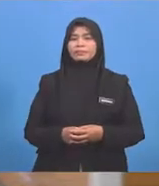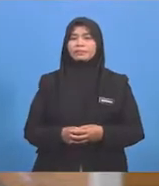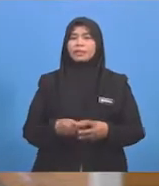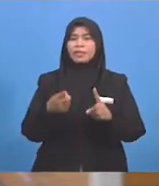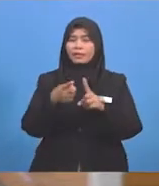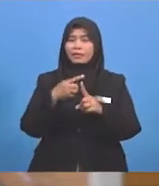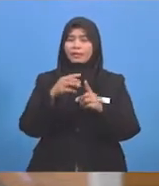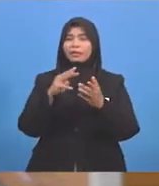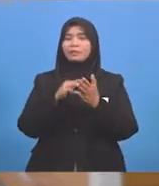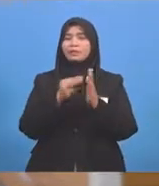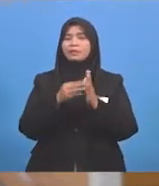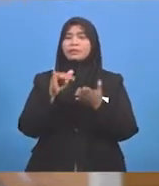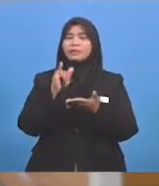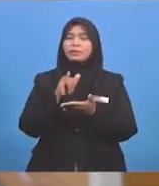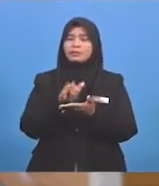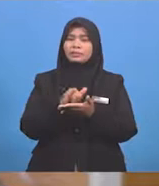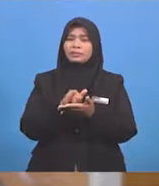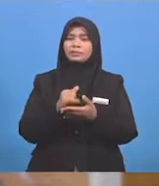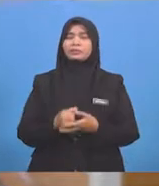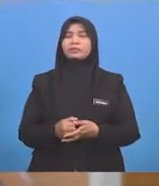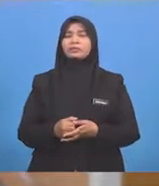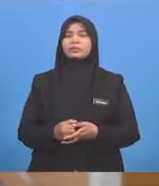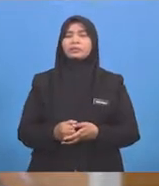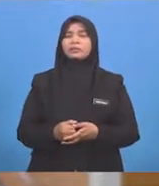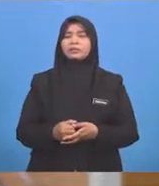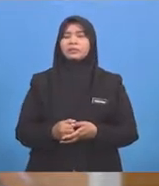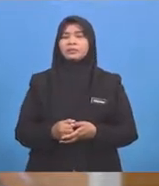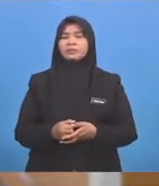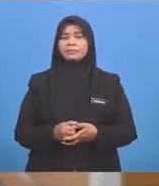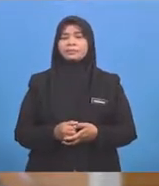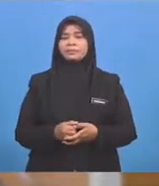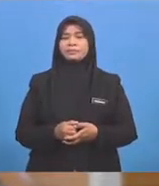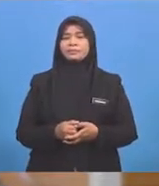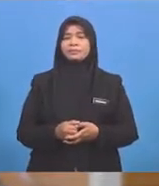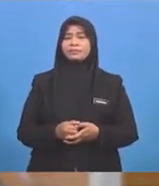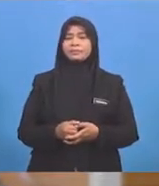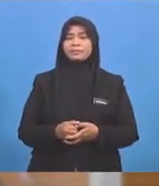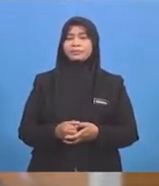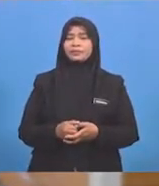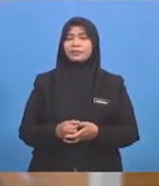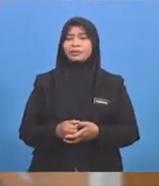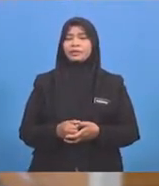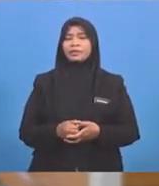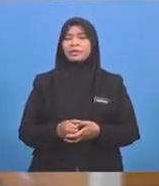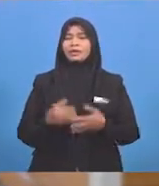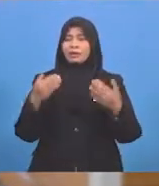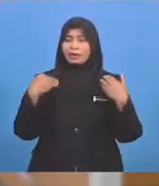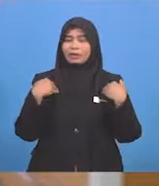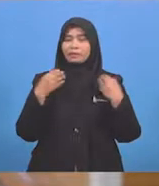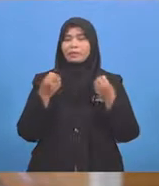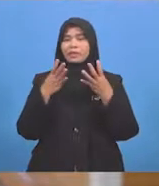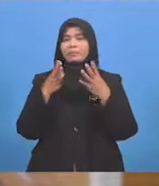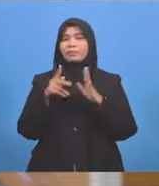Dari definisi haba pendam tentu pelakuran dan haba pendam tentu penguapan tadi, terdapat